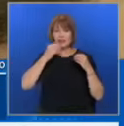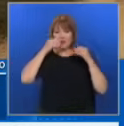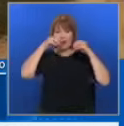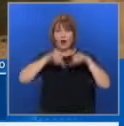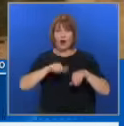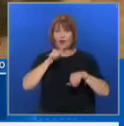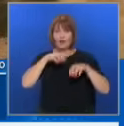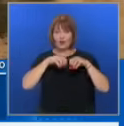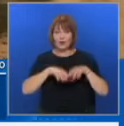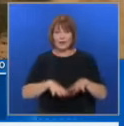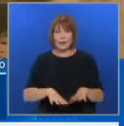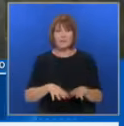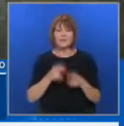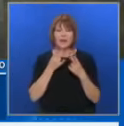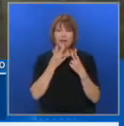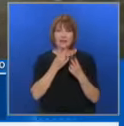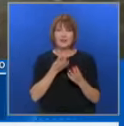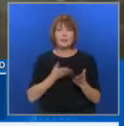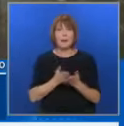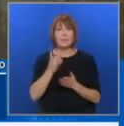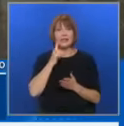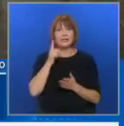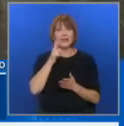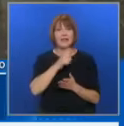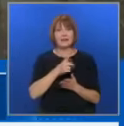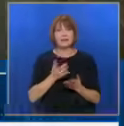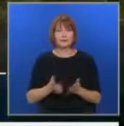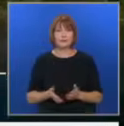момента правят това. Вижте обобщение на деня в следващия репортаж.